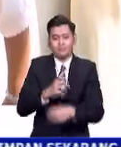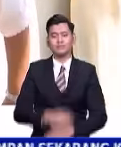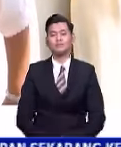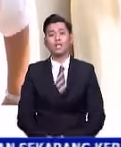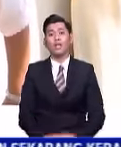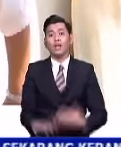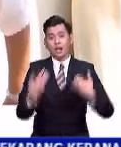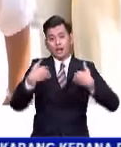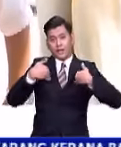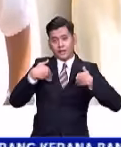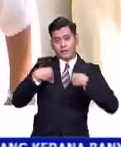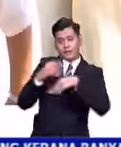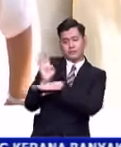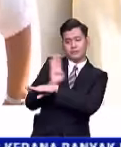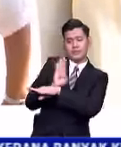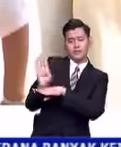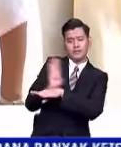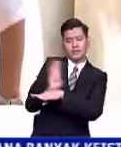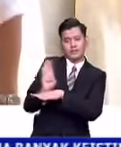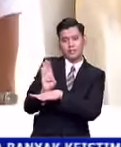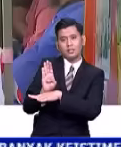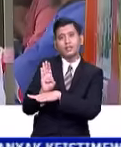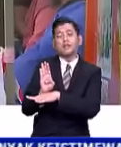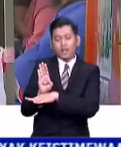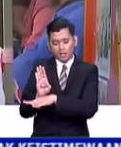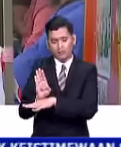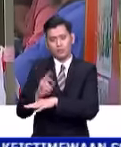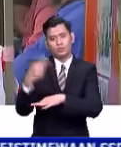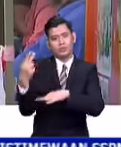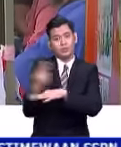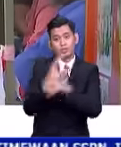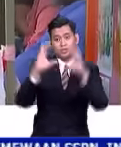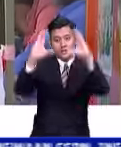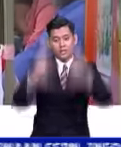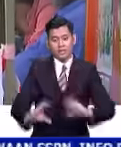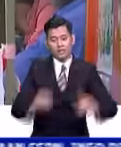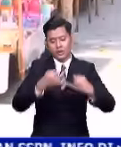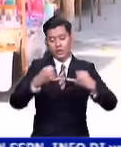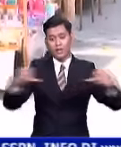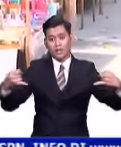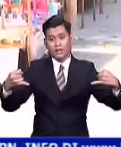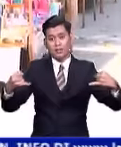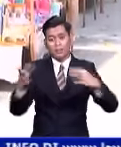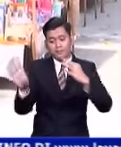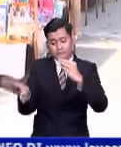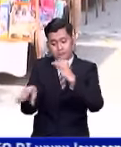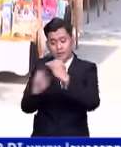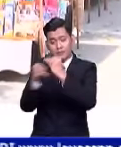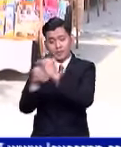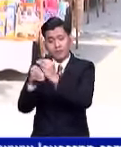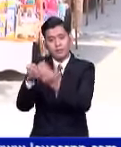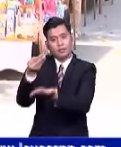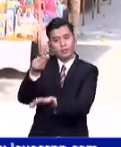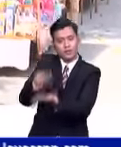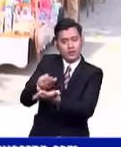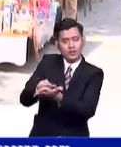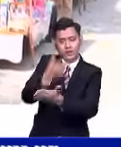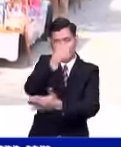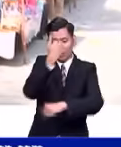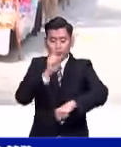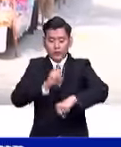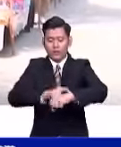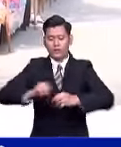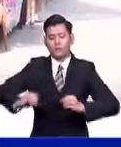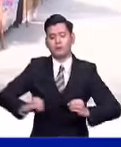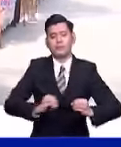mengambil pendekatan berniaga secara dalam talian bagi menambah pendapatan memandangkan waktu operasi